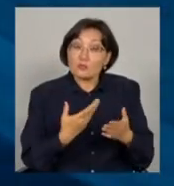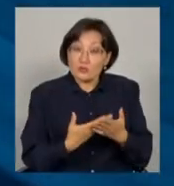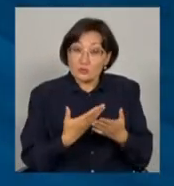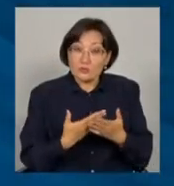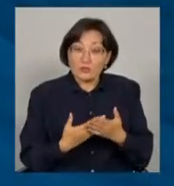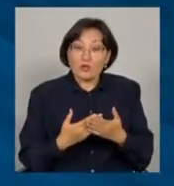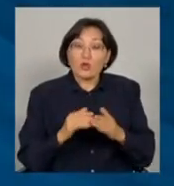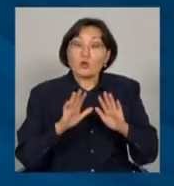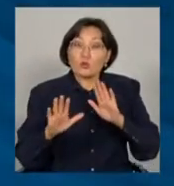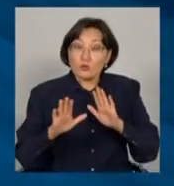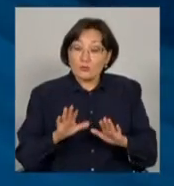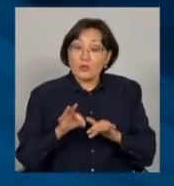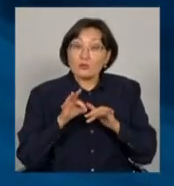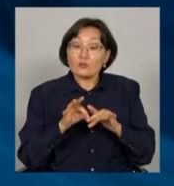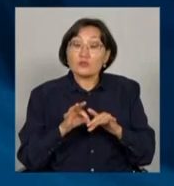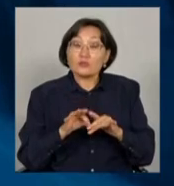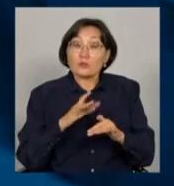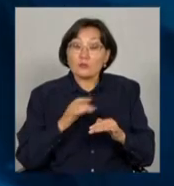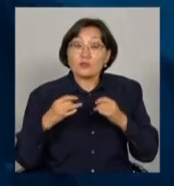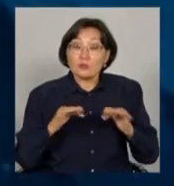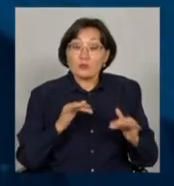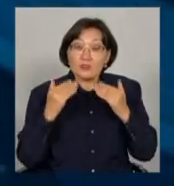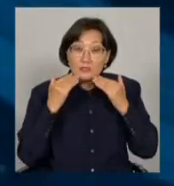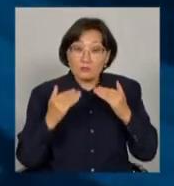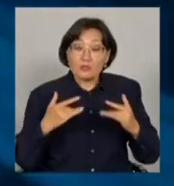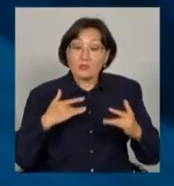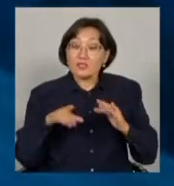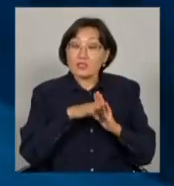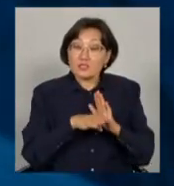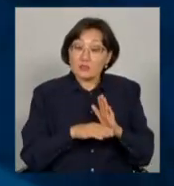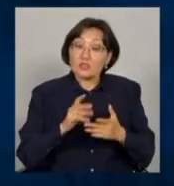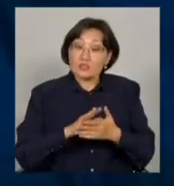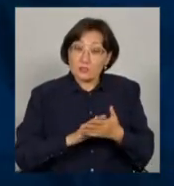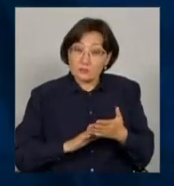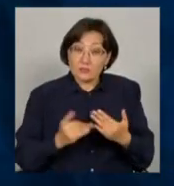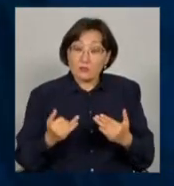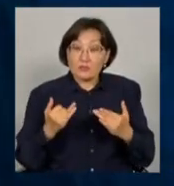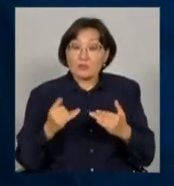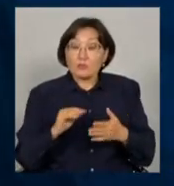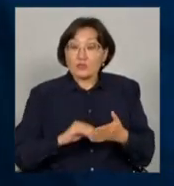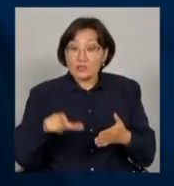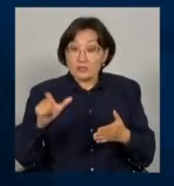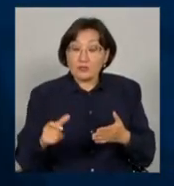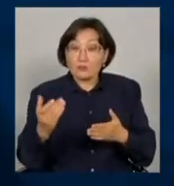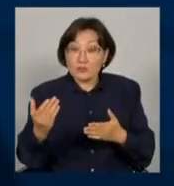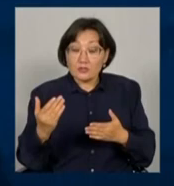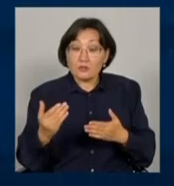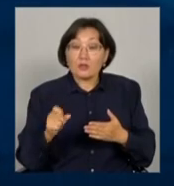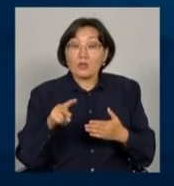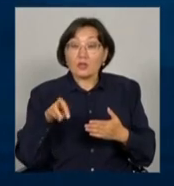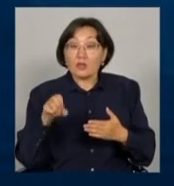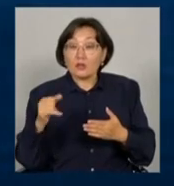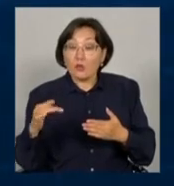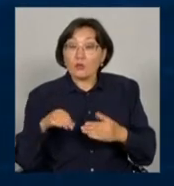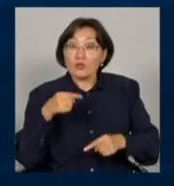шертер көрме ұйымдастырылды. Мерекелік іс-шара соңы концерттік бағдарламаға ұласты. Дәл қазір әріптесім Ұлағат Арғын Алатау